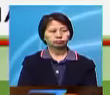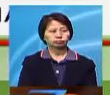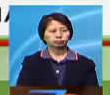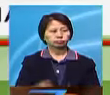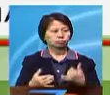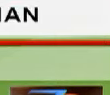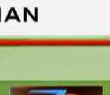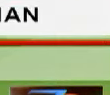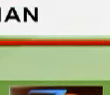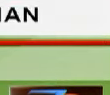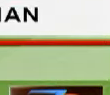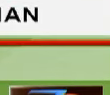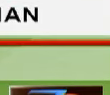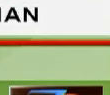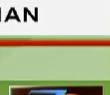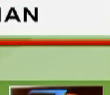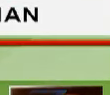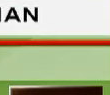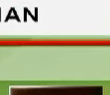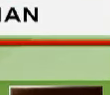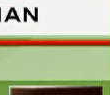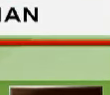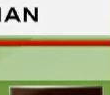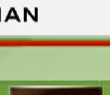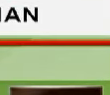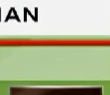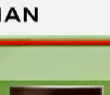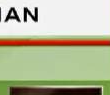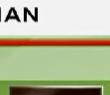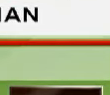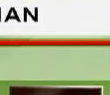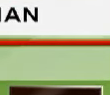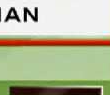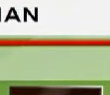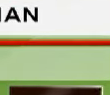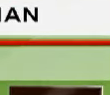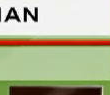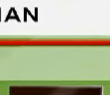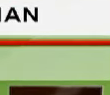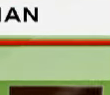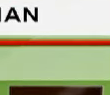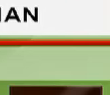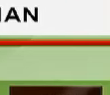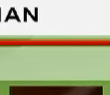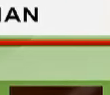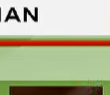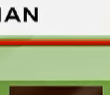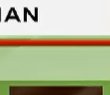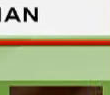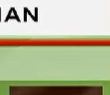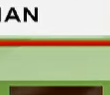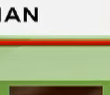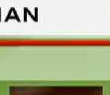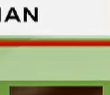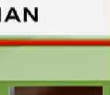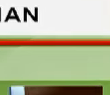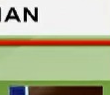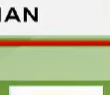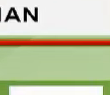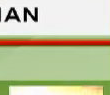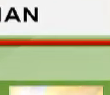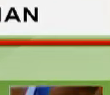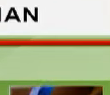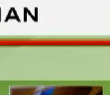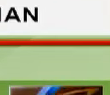Pemain nombor tiga dunia itu yang juga pilihan utama kejohanan tewas red set 19-21, 19-21 kepada Wenan yang berada